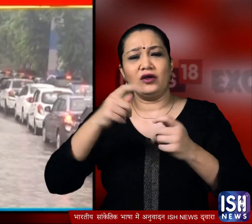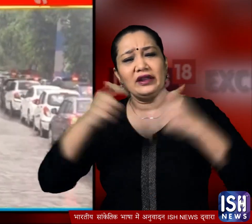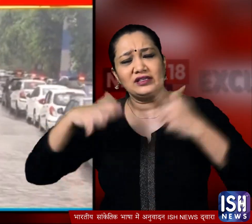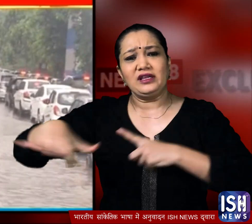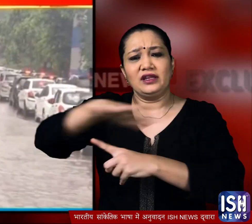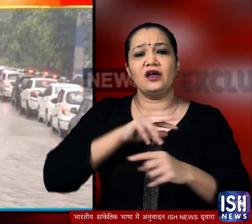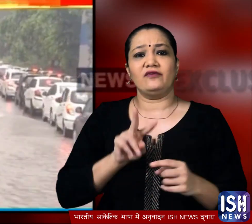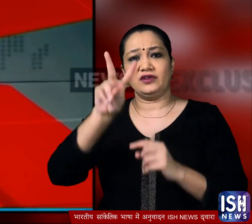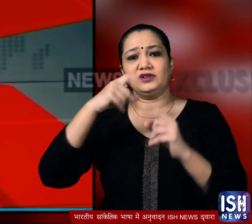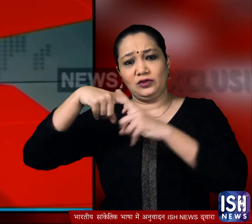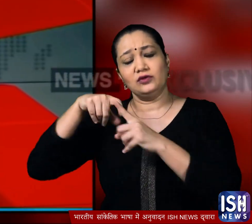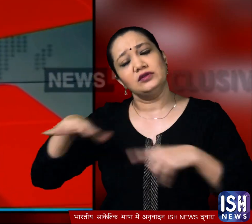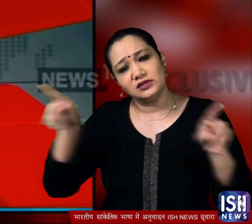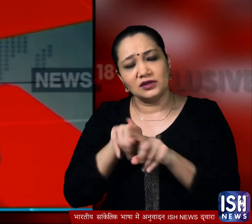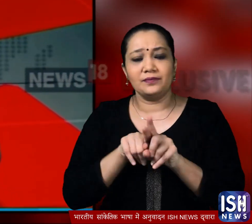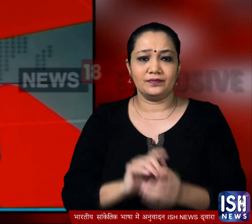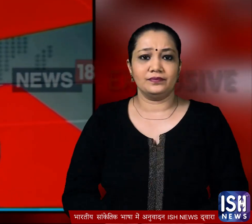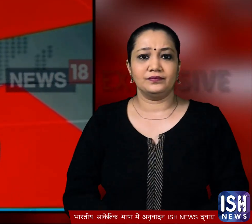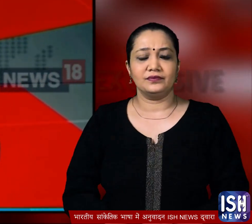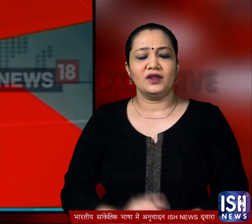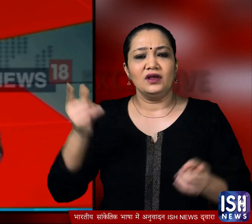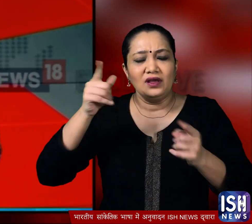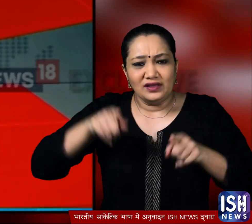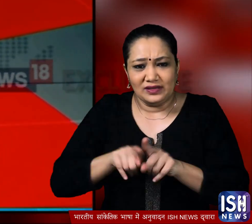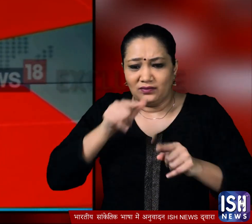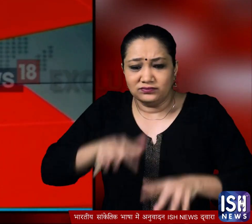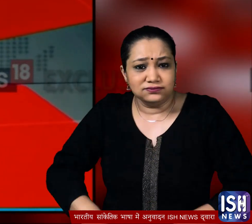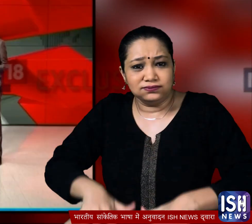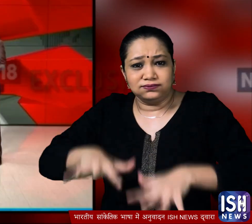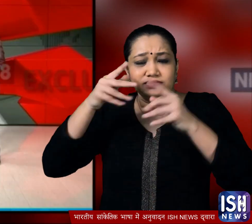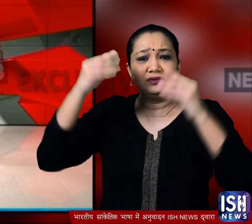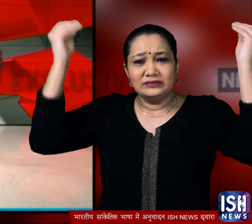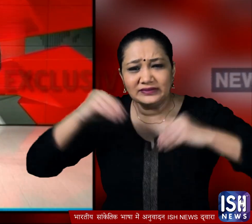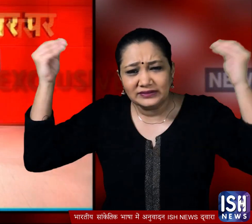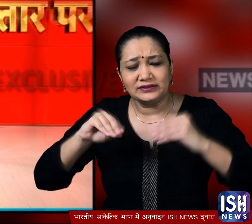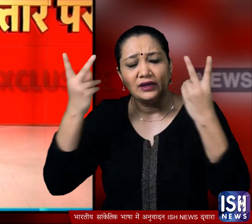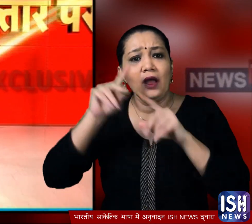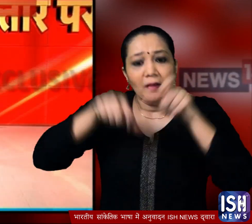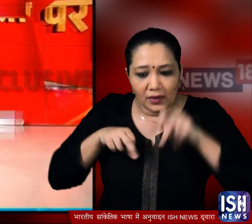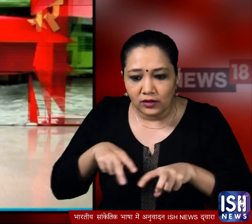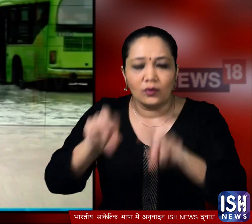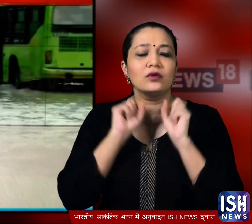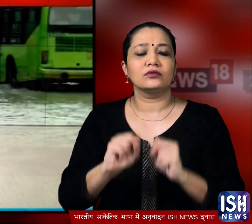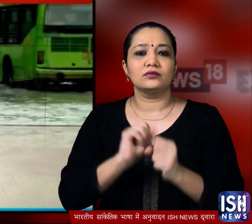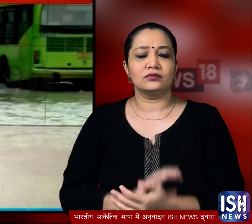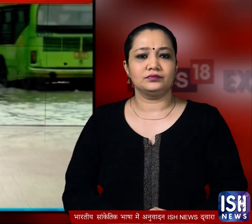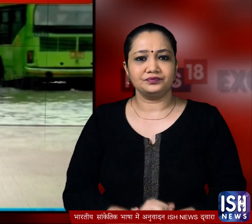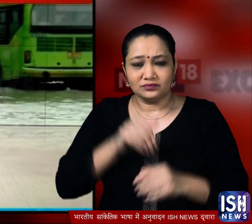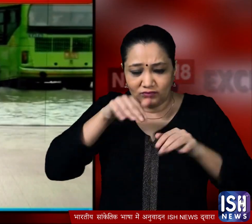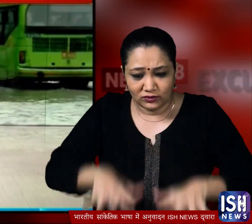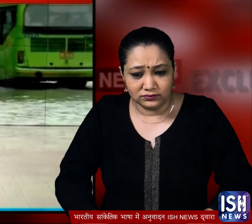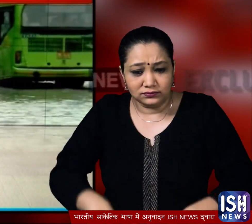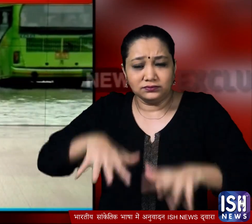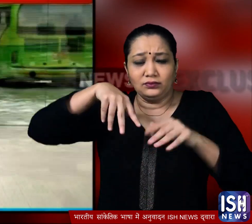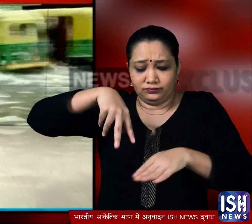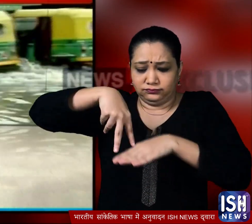कुछ यही नजारा दिखा। वहां बारिश के पानी ने सड़कों पर कुछ इस तरह कब्जा जमाया कि लोगों के लिए चलना भी मुश्किल हो गया। घुटनों तक पानी